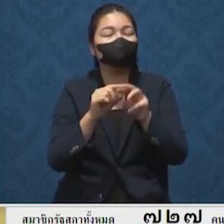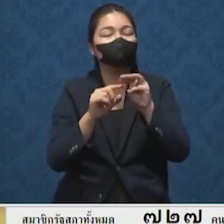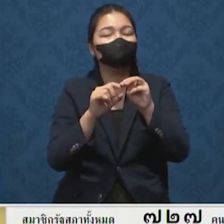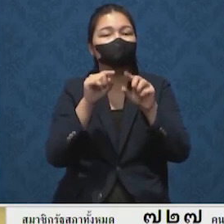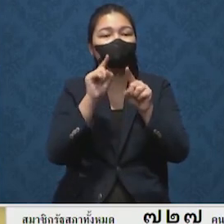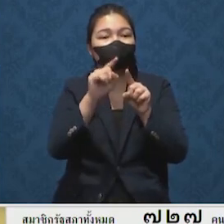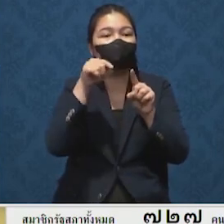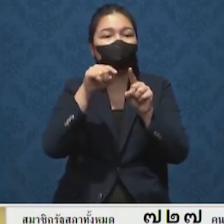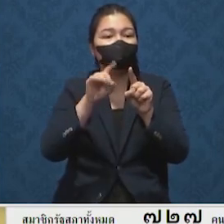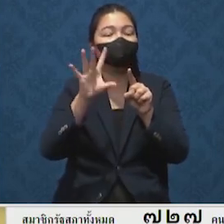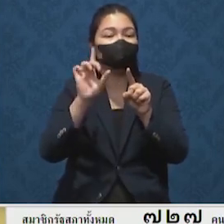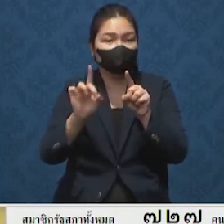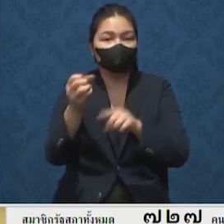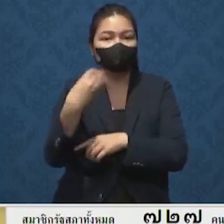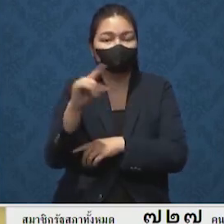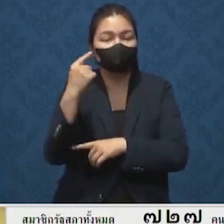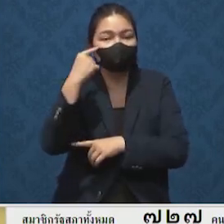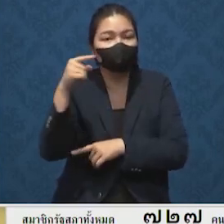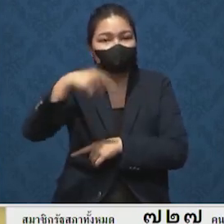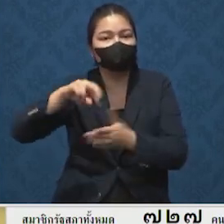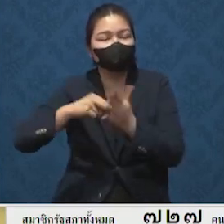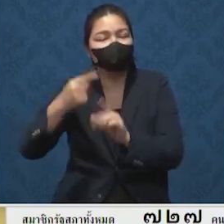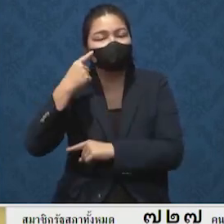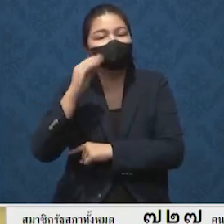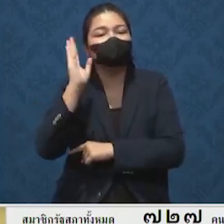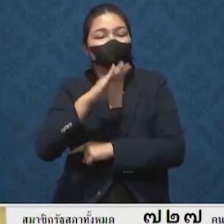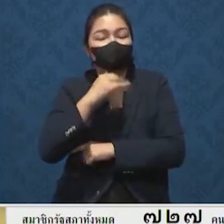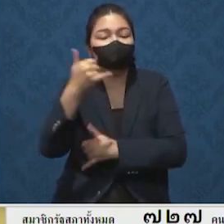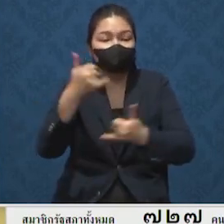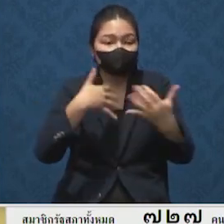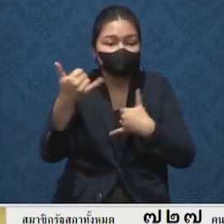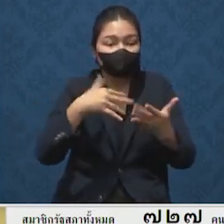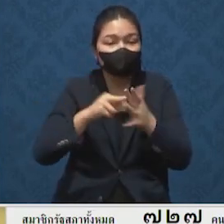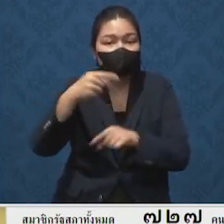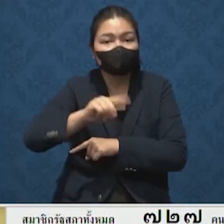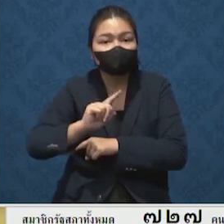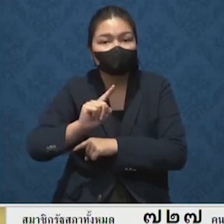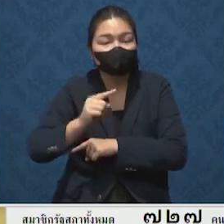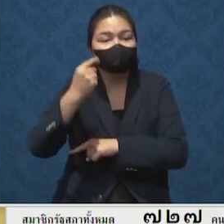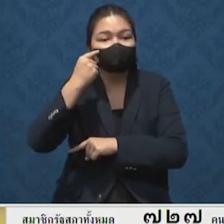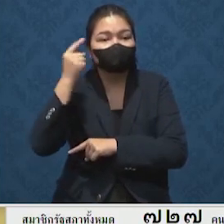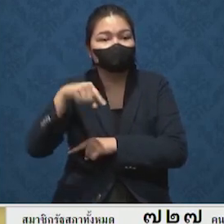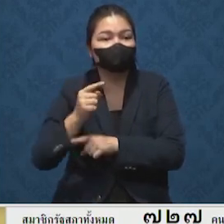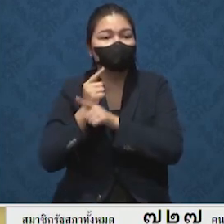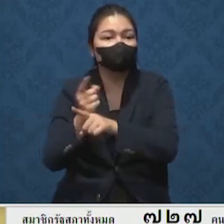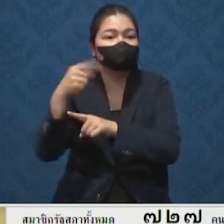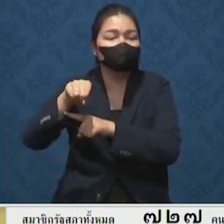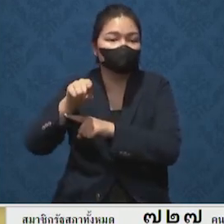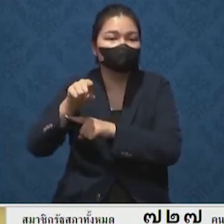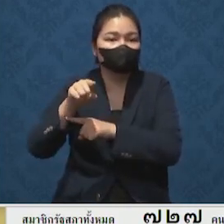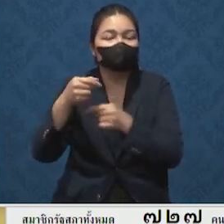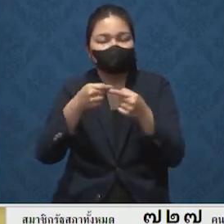ถือว่ารัฐสภาให้ความเห็นชอบร่างบัญญัติประกอบรัฐธรรมนูญที่ใช้เป็นหลักในการพิจารณาวาระที่